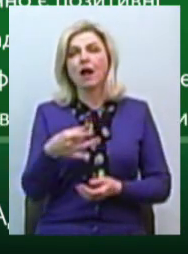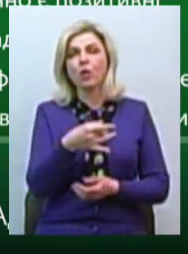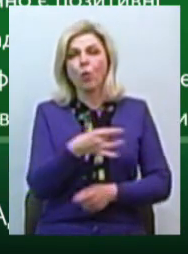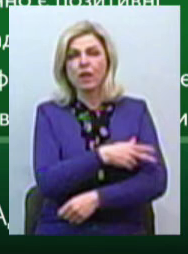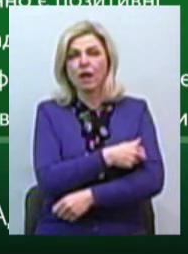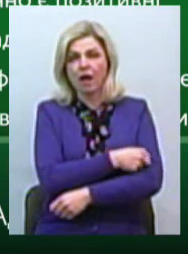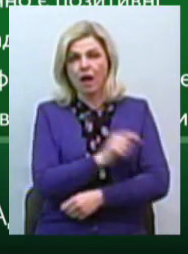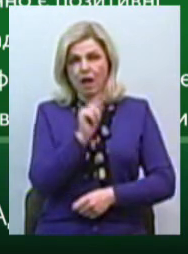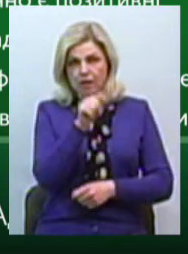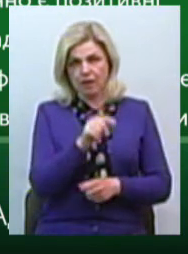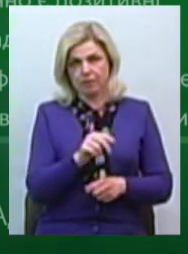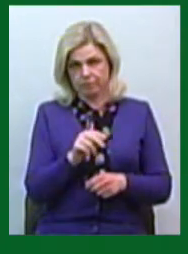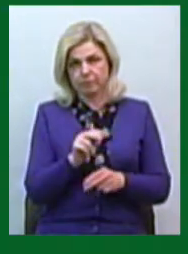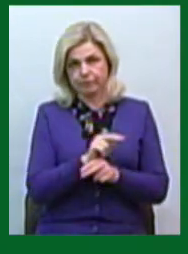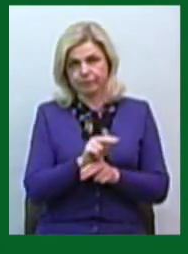вторинна медицина.